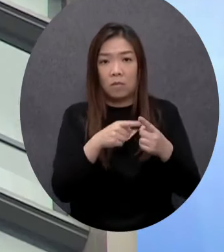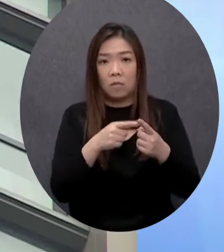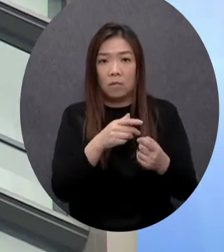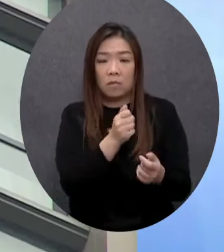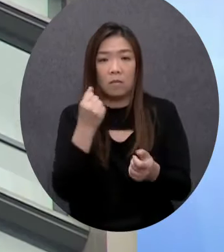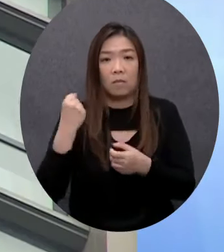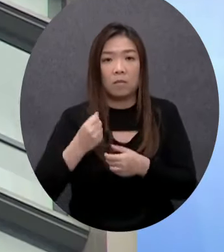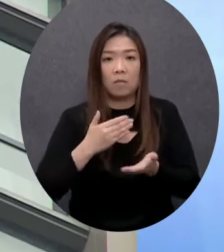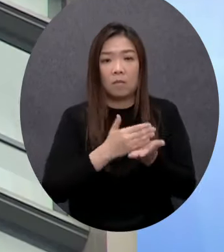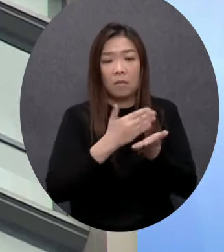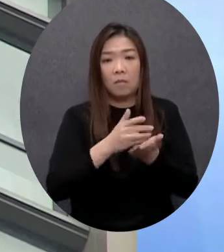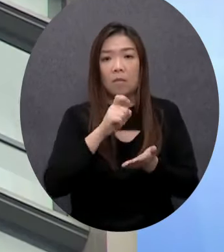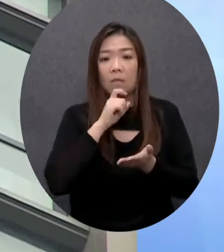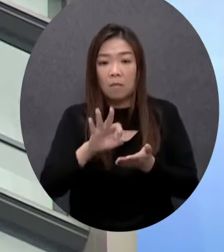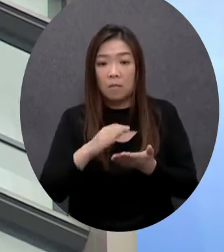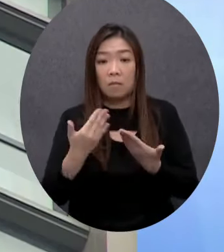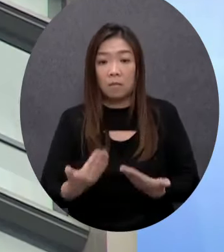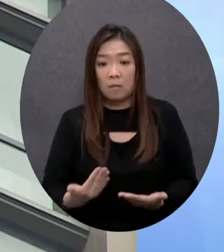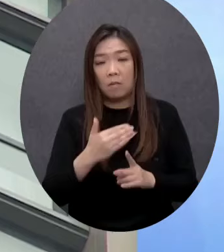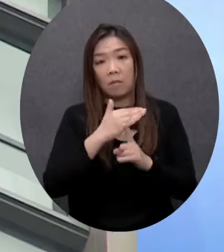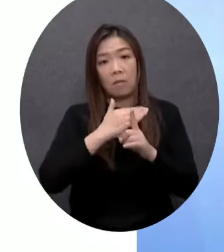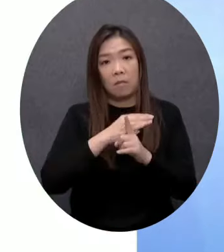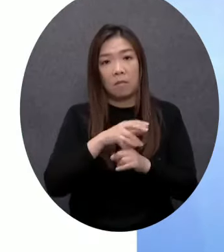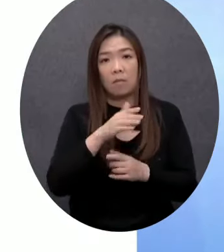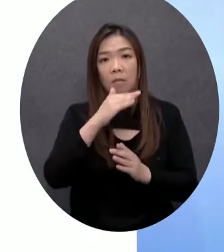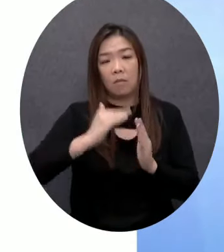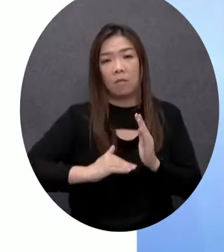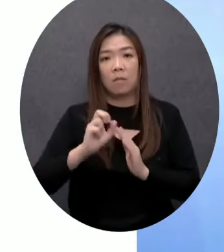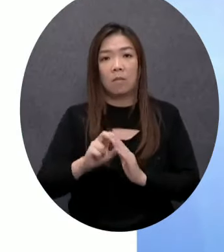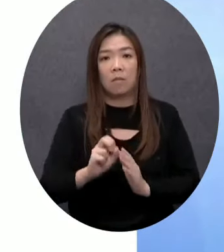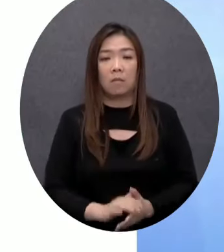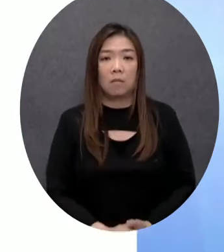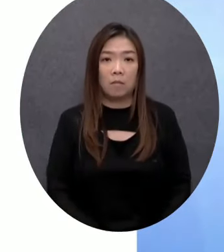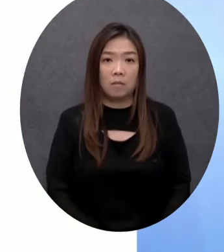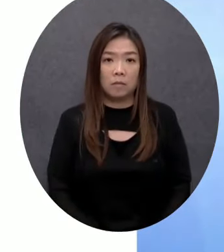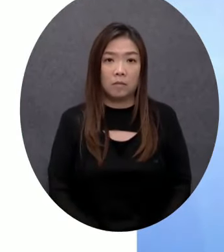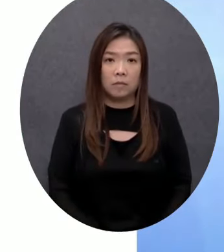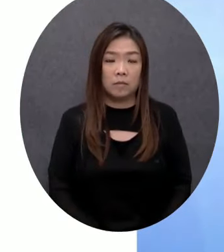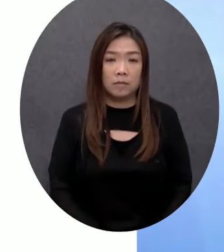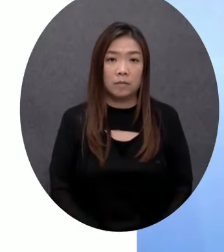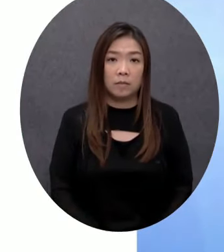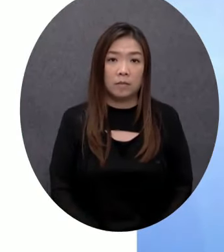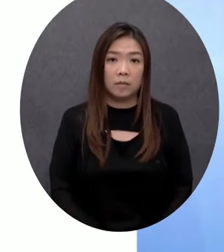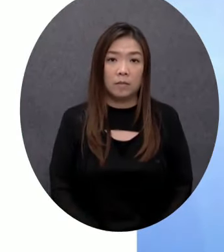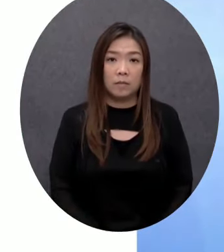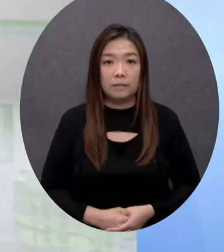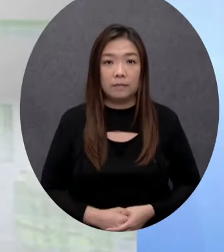案拖欠比率仍然處於低水平。香港電台記者邱家威報導。